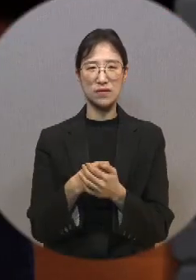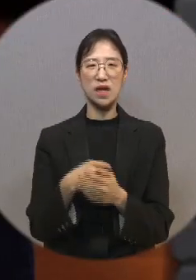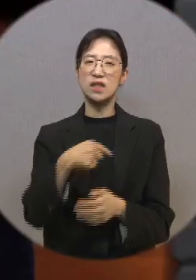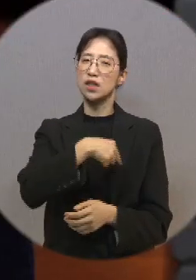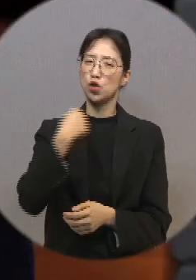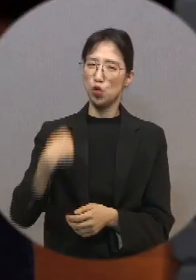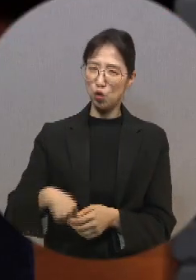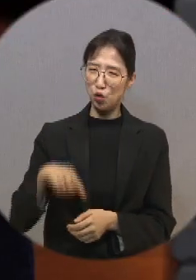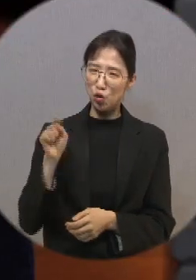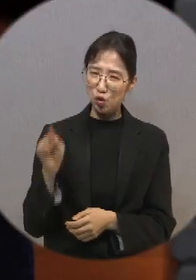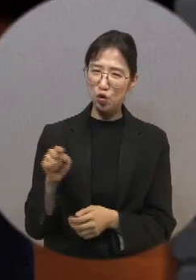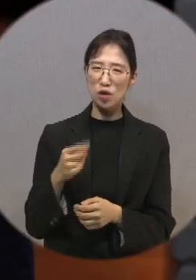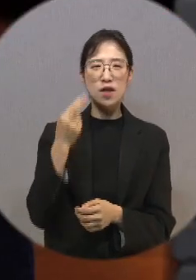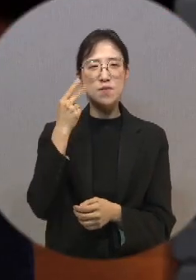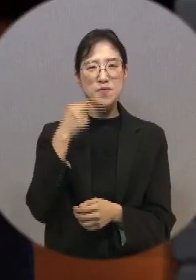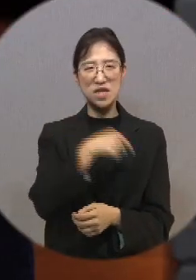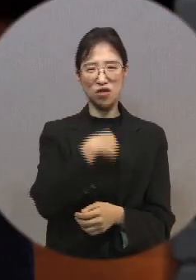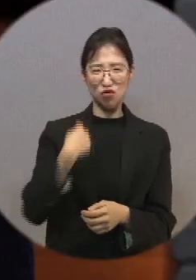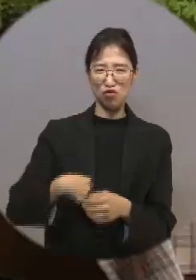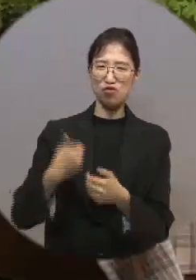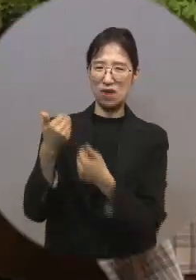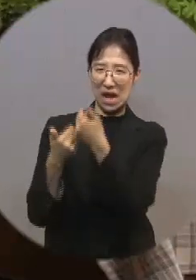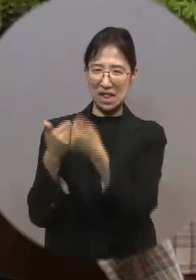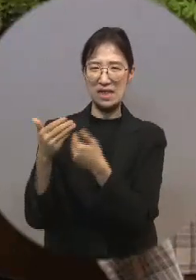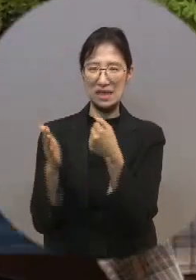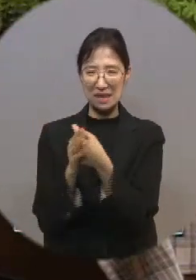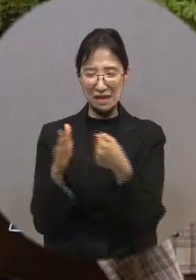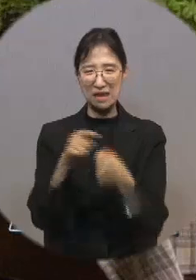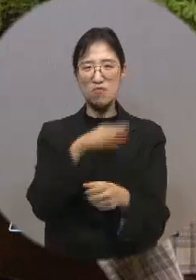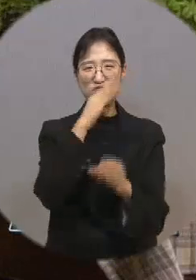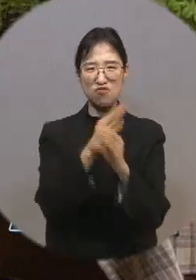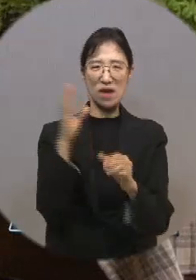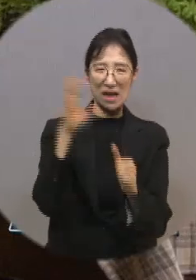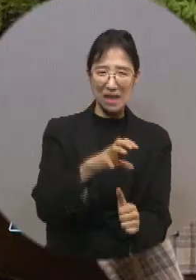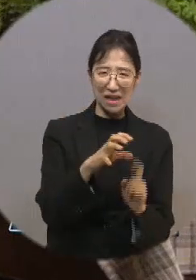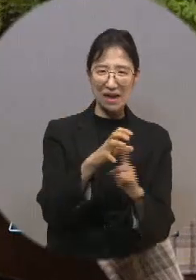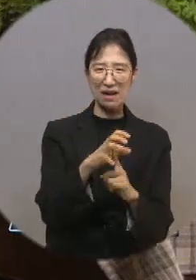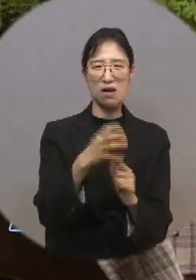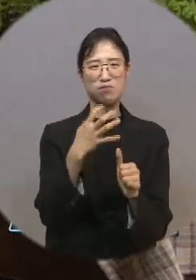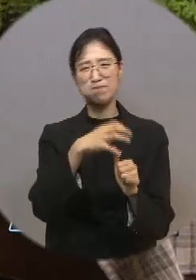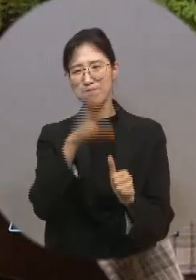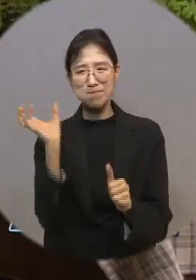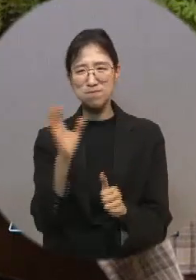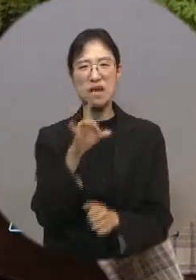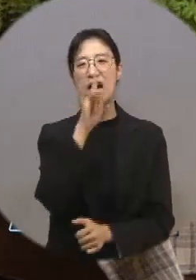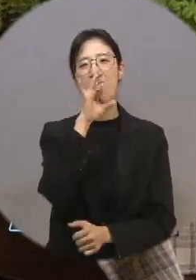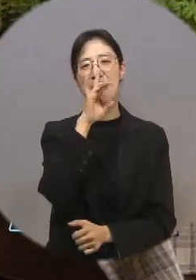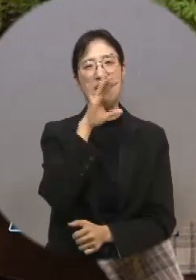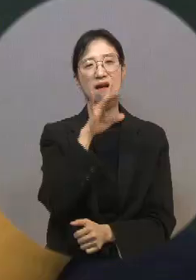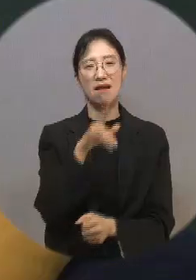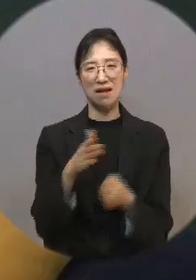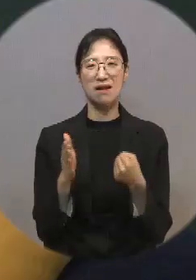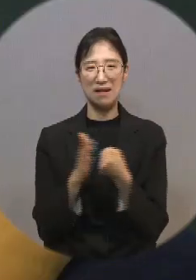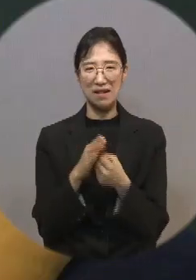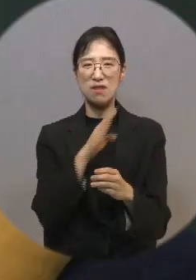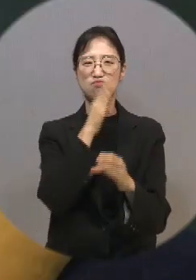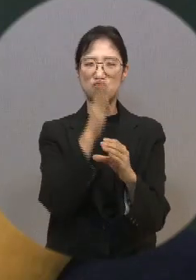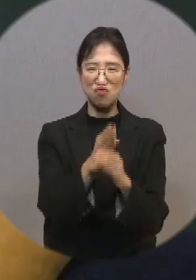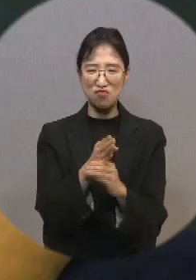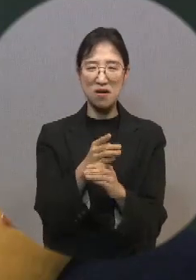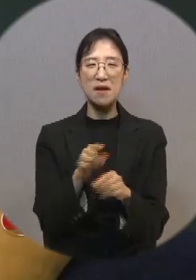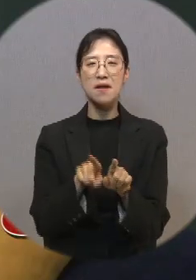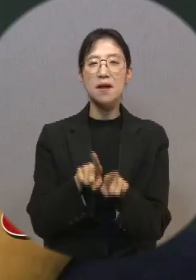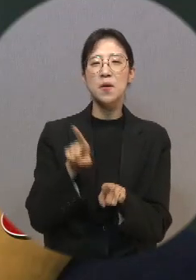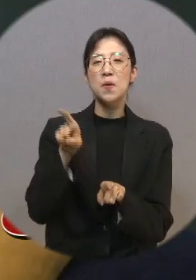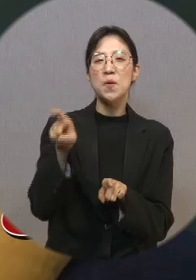이제 이 미중 갈등 과정에서 대북 제재에 대한 국제 규범을 중국이 무너뜨릴 수가 없기 때문에 북한에 대해서 발